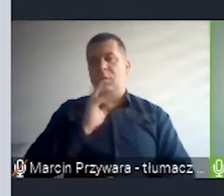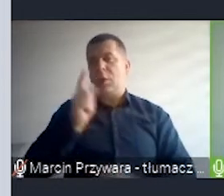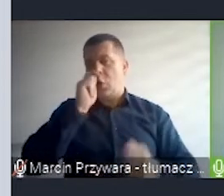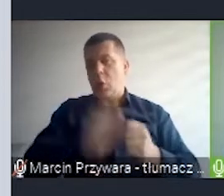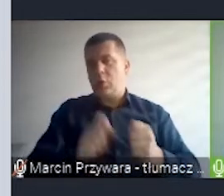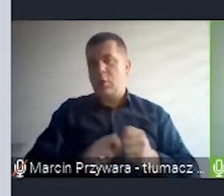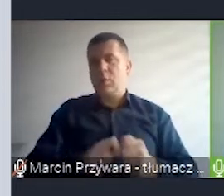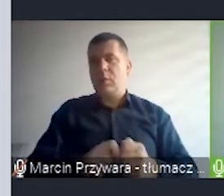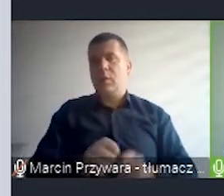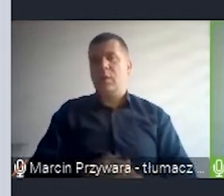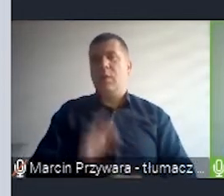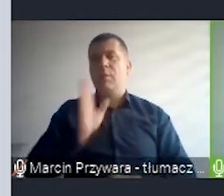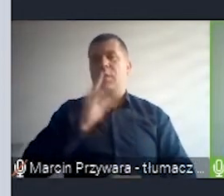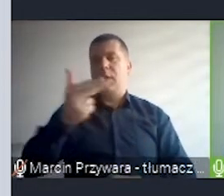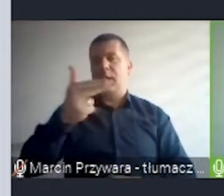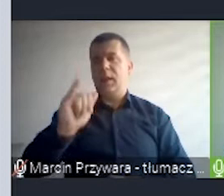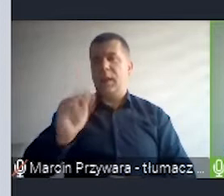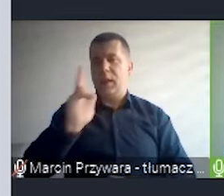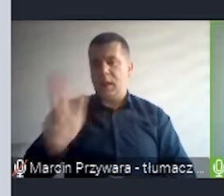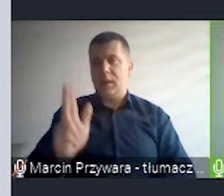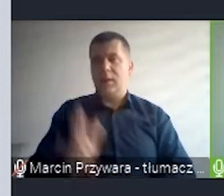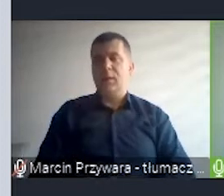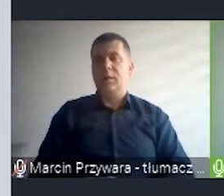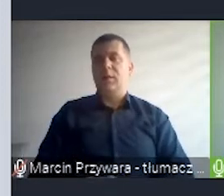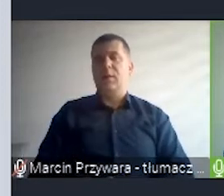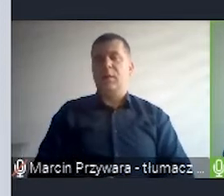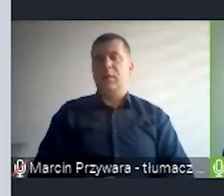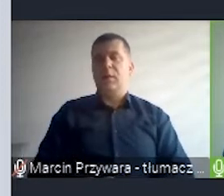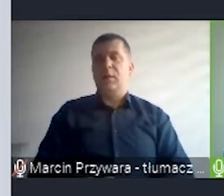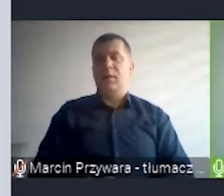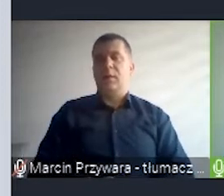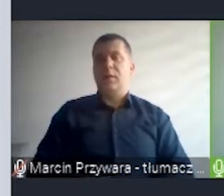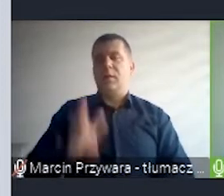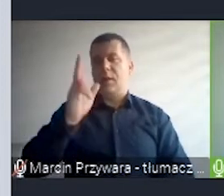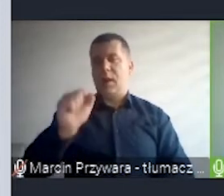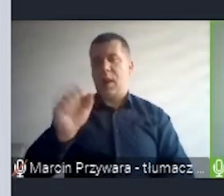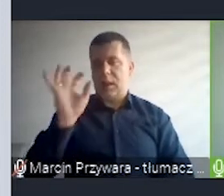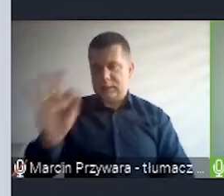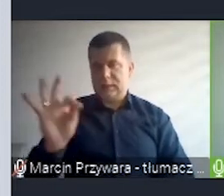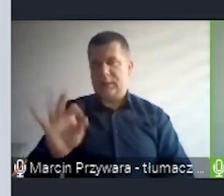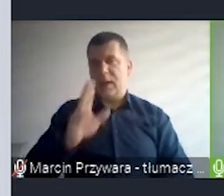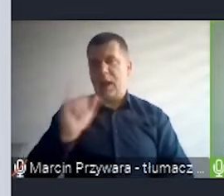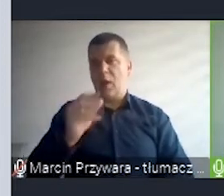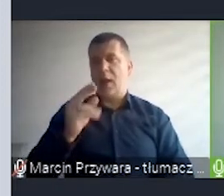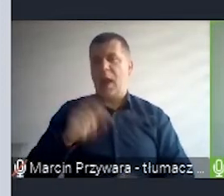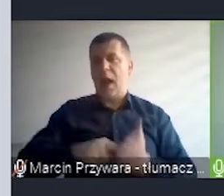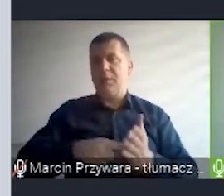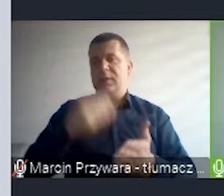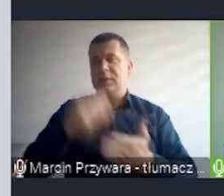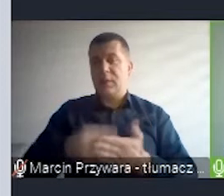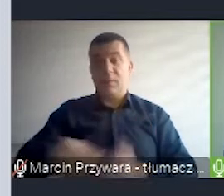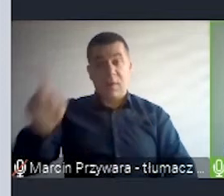kontrolną, jak Najwyższa Izba Kontroli, jak Krajowa Administracja Skarbowa,